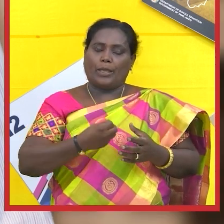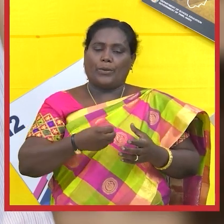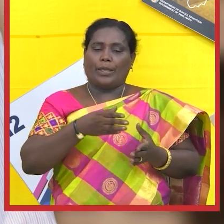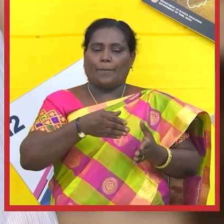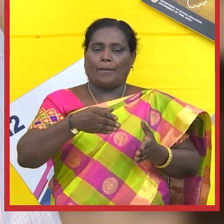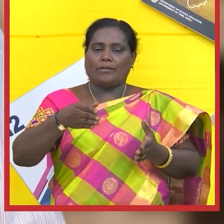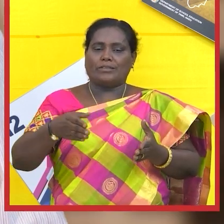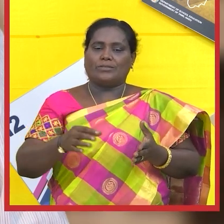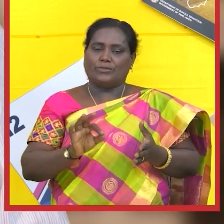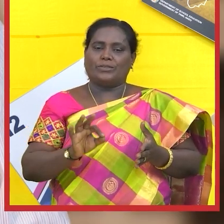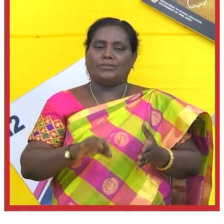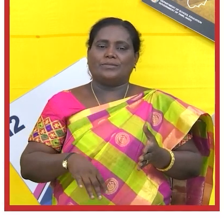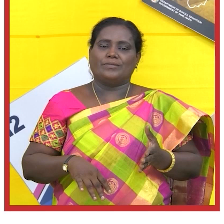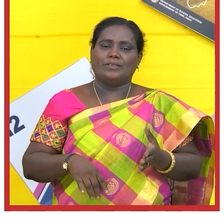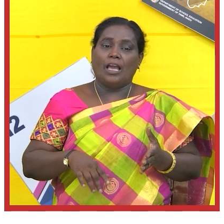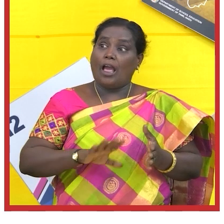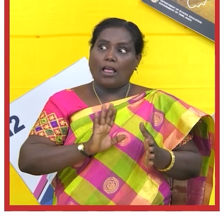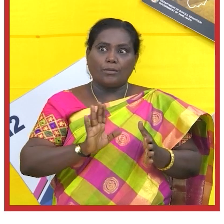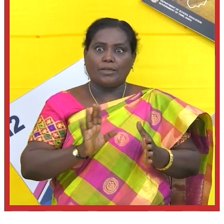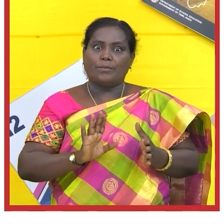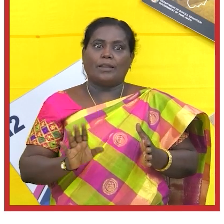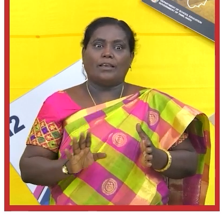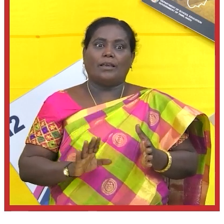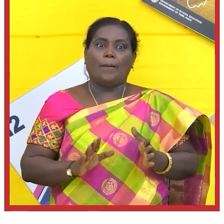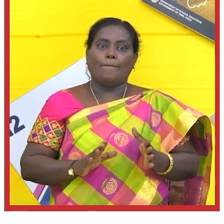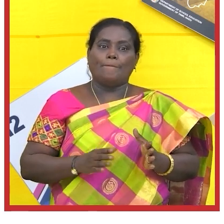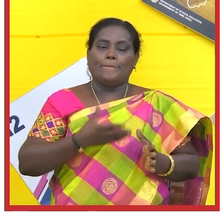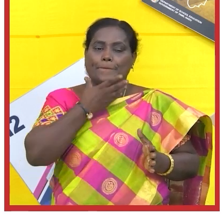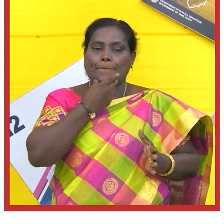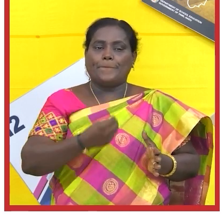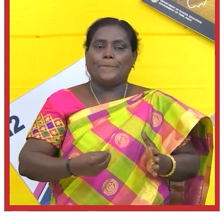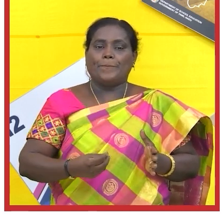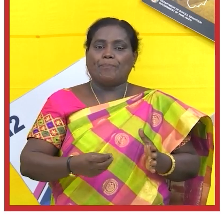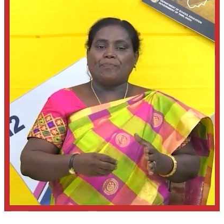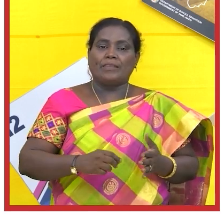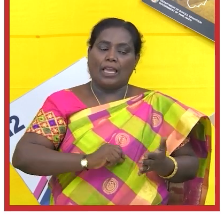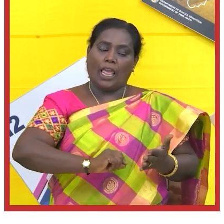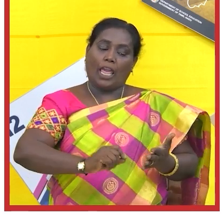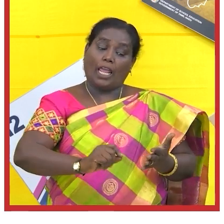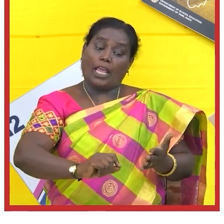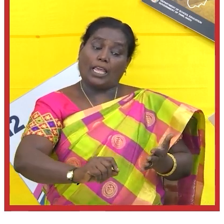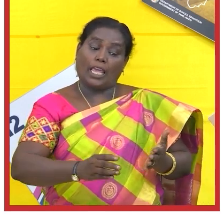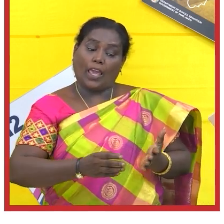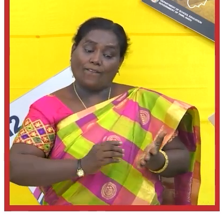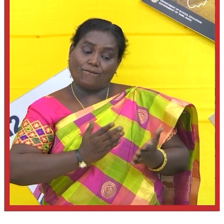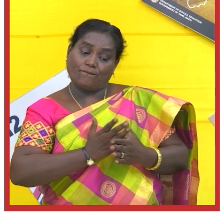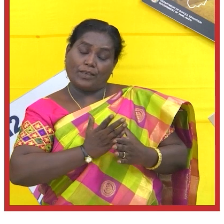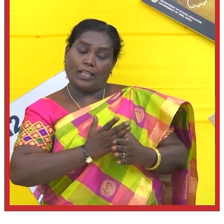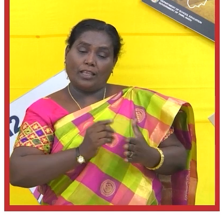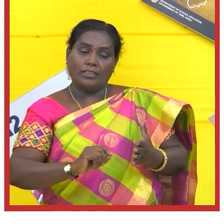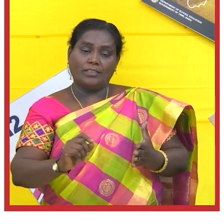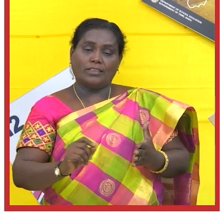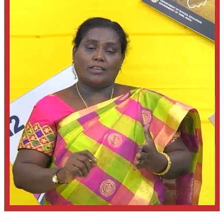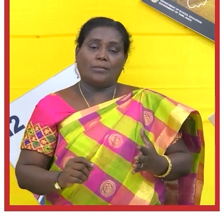பங்கு. அது மட்டுமல்ல, பெரியார் ஏராளமான இலக்கிய பணிகளையும் செய்திருக்கிறார். மக்களிடத்திலே